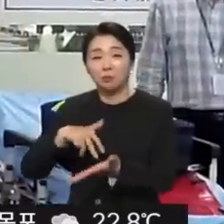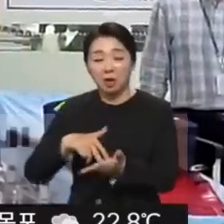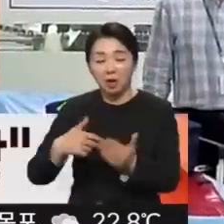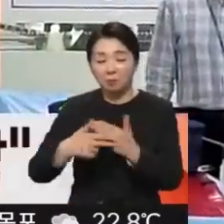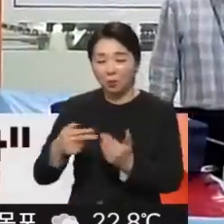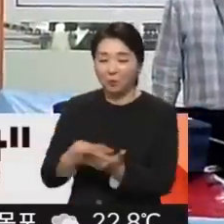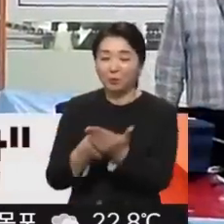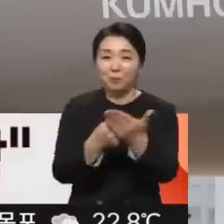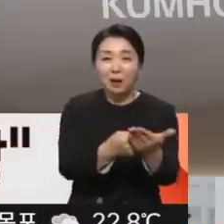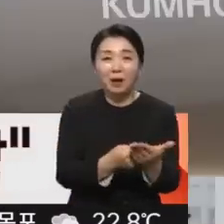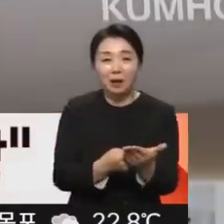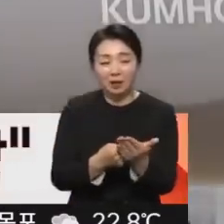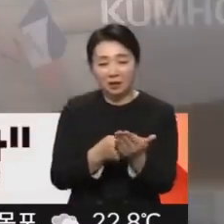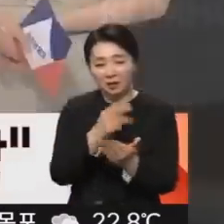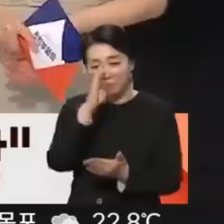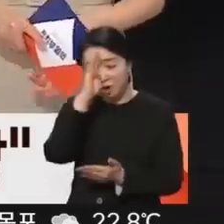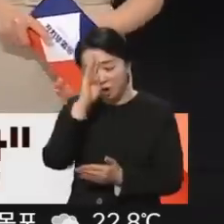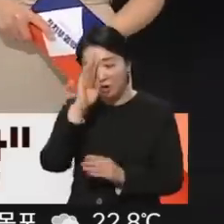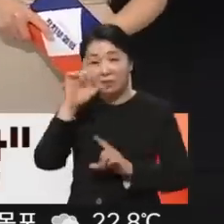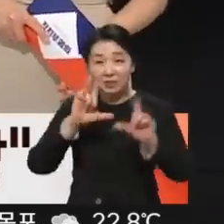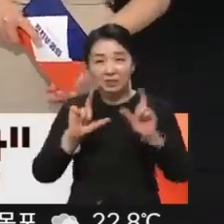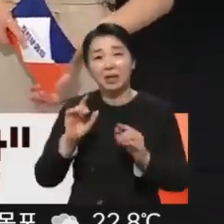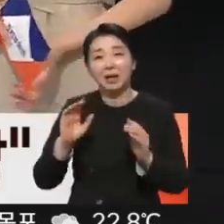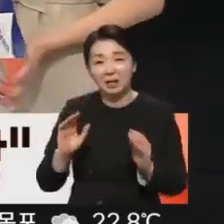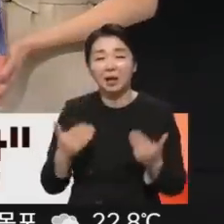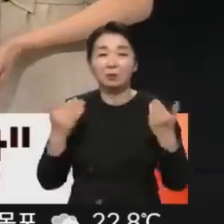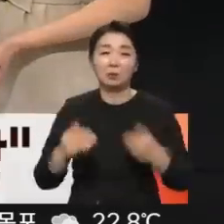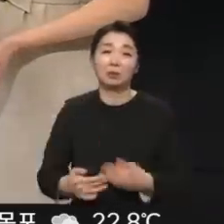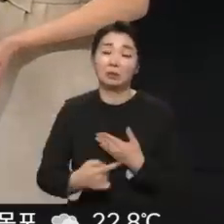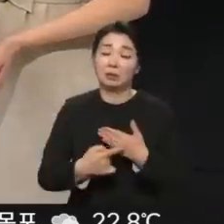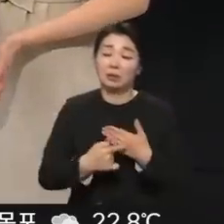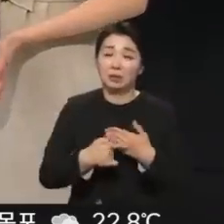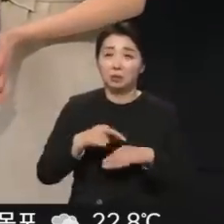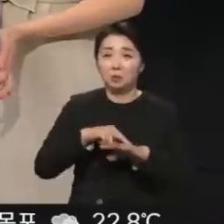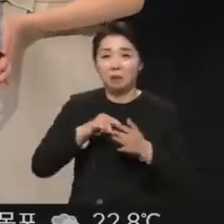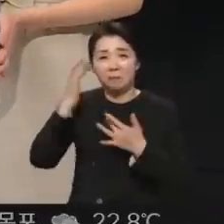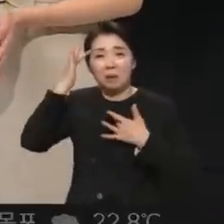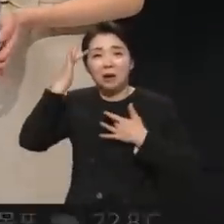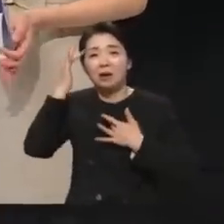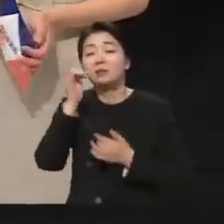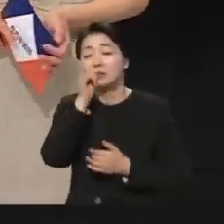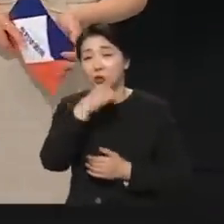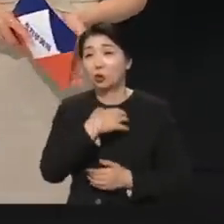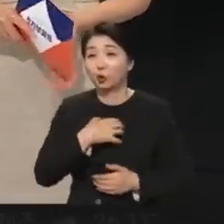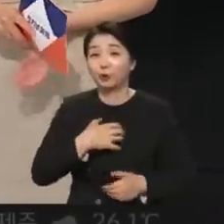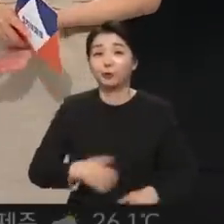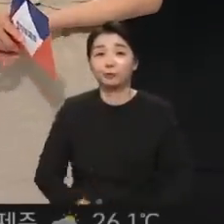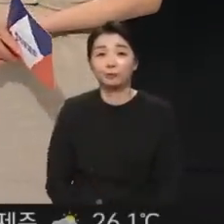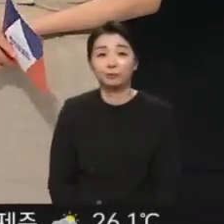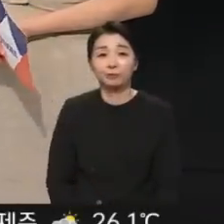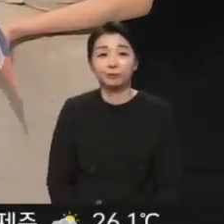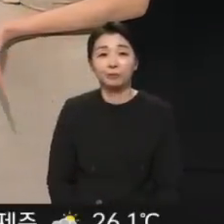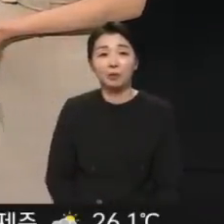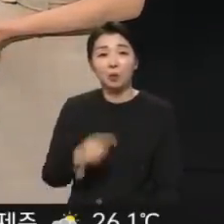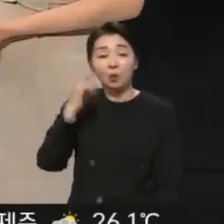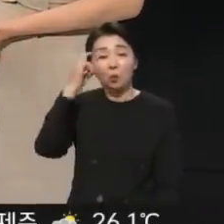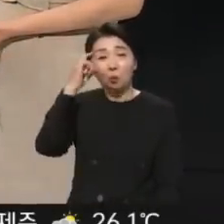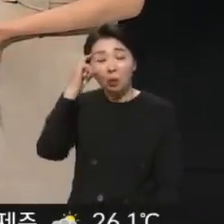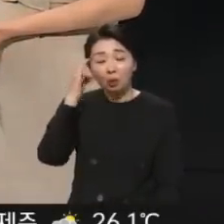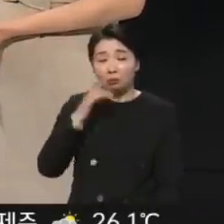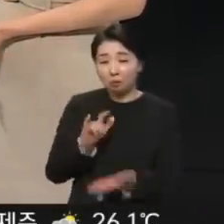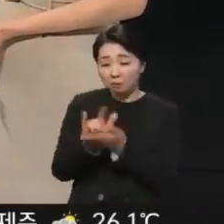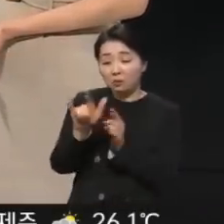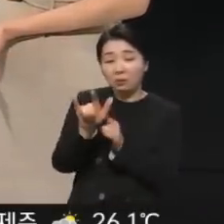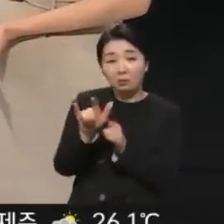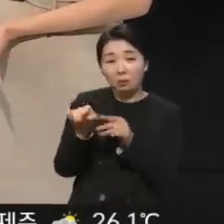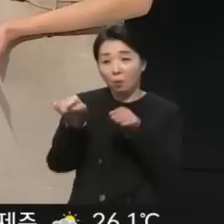모두 경상이라고 밝혔습니다. 네, 일단 뭐 외형적으로는 그렇지만 또 심리적 네. 트라우마라는 게 있잖아요. 그렇습니다. 네, 자, 저는 이제 사실 외부 대기압과